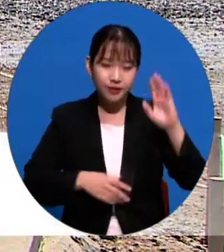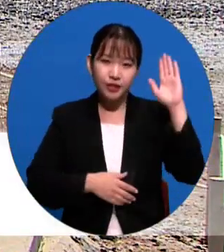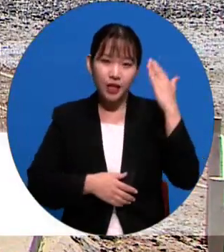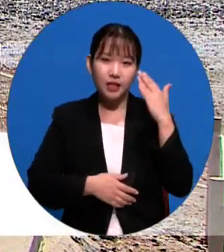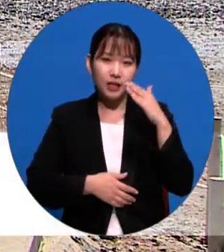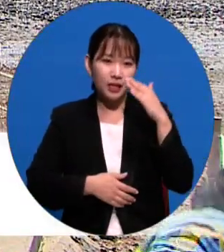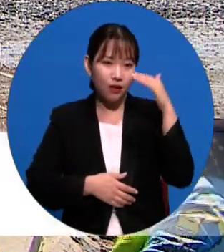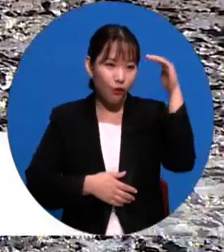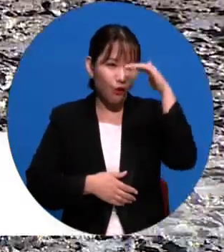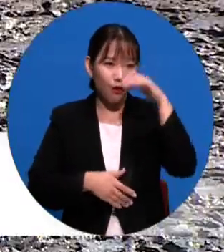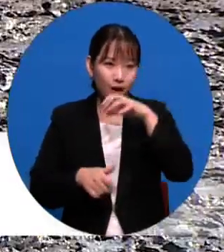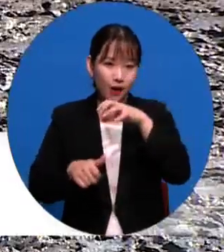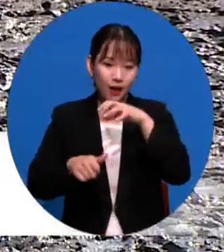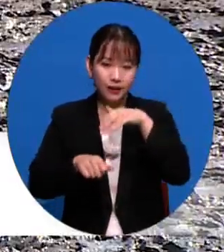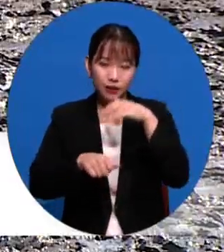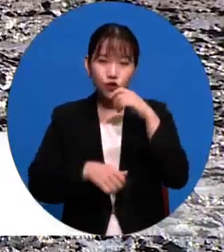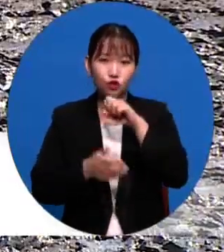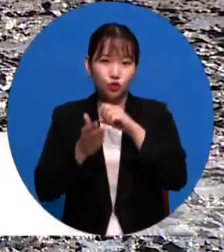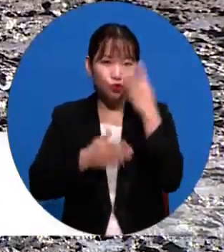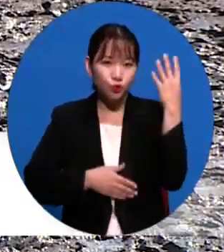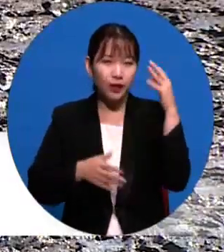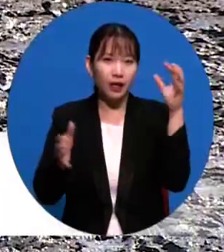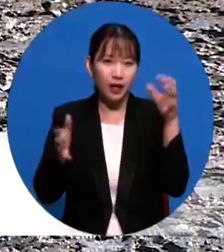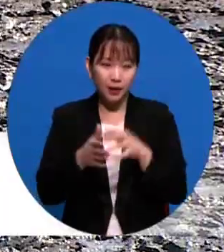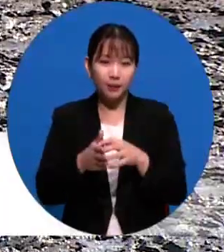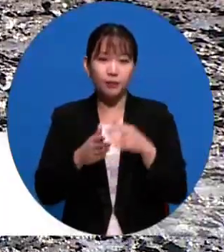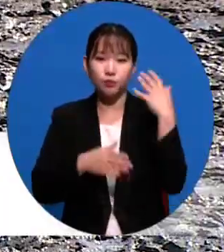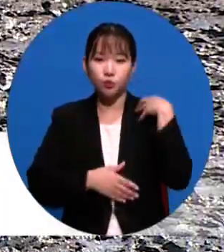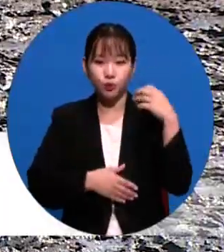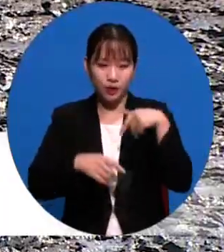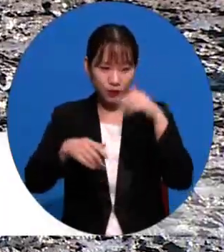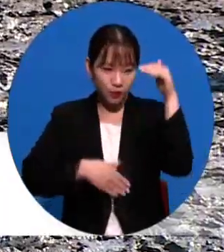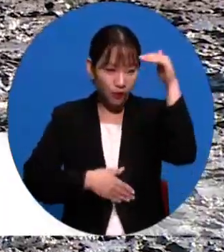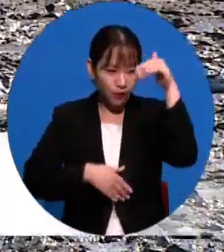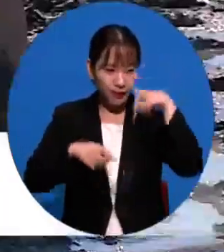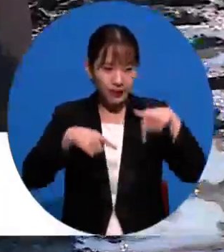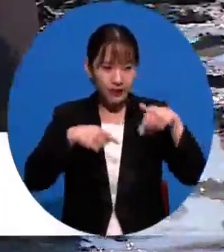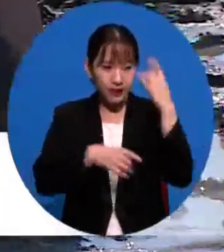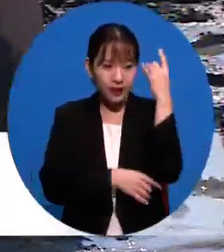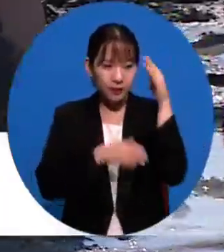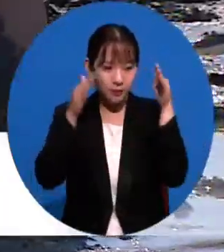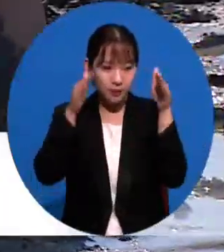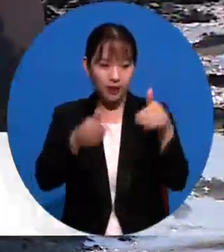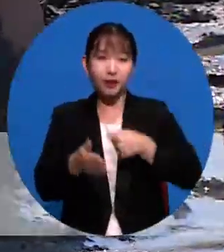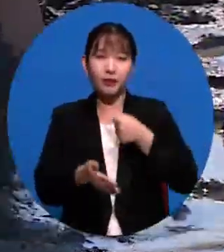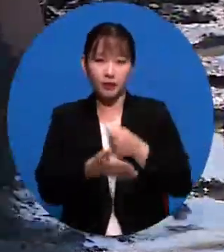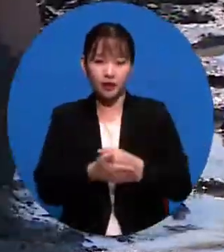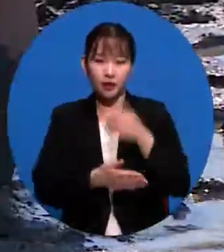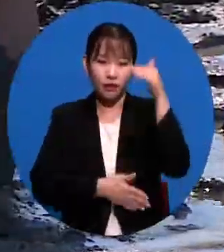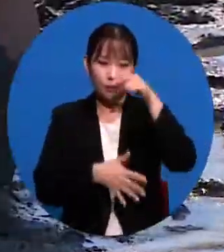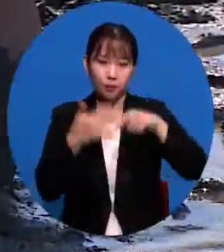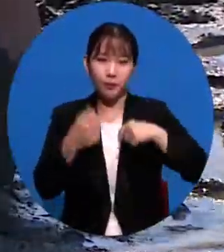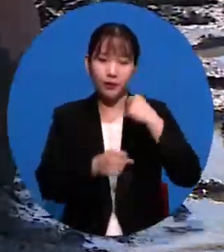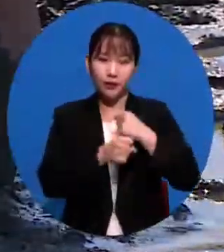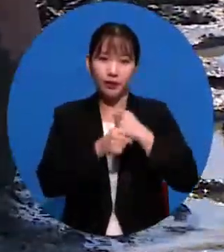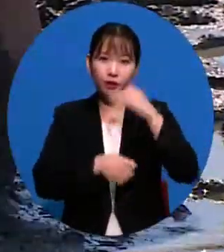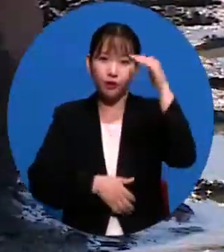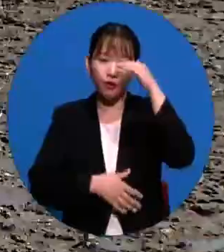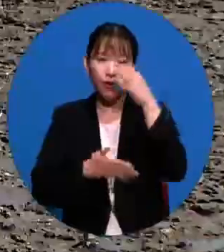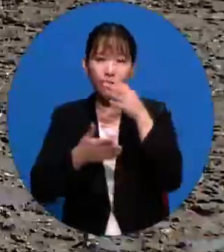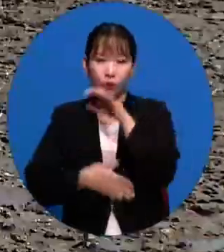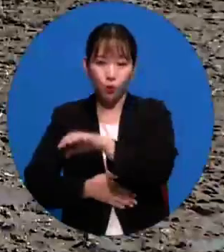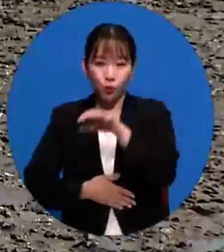관광 추세를 반영한 중장기적 무안관광정책의 기본 방향을 설정하고 관광상품 개발과